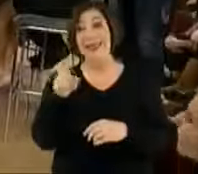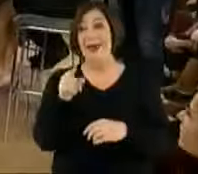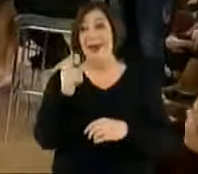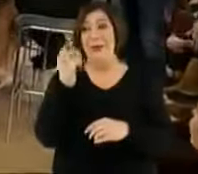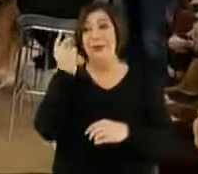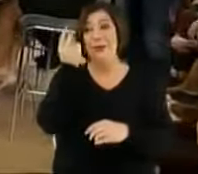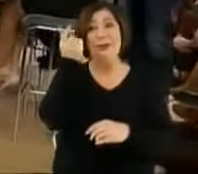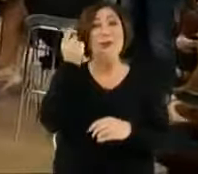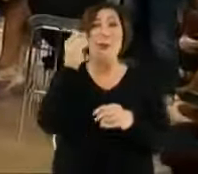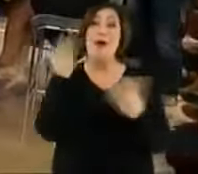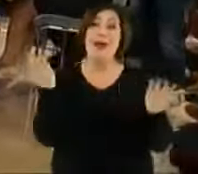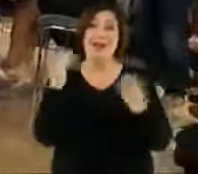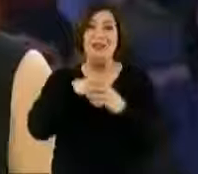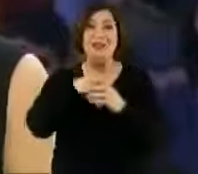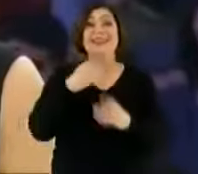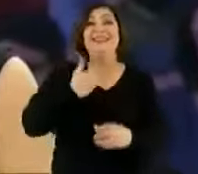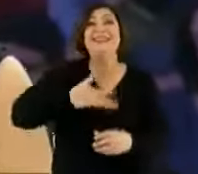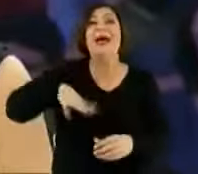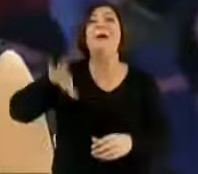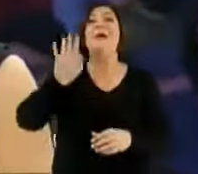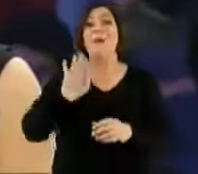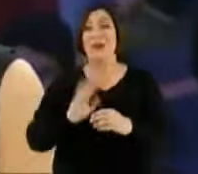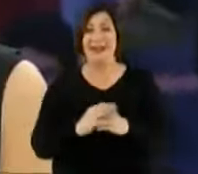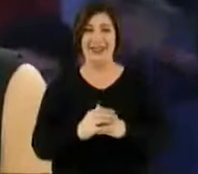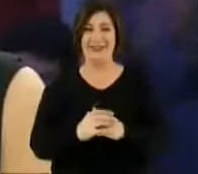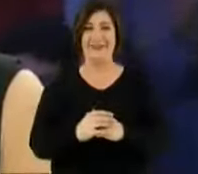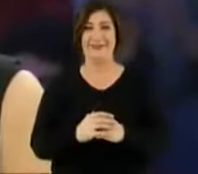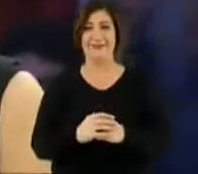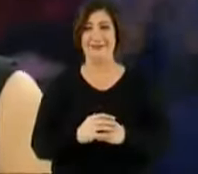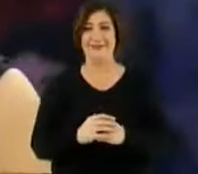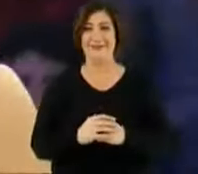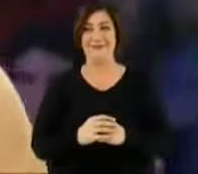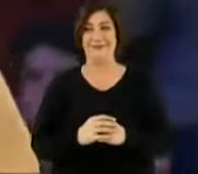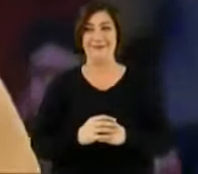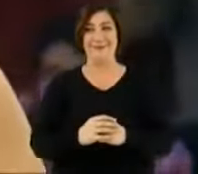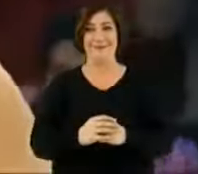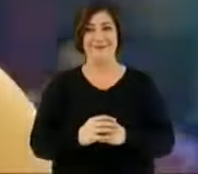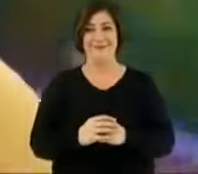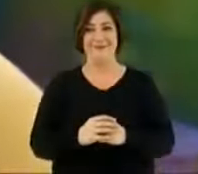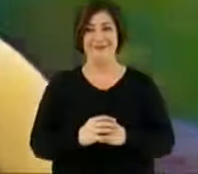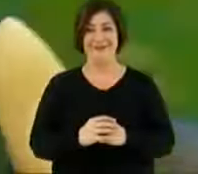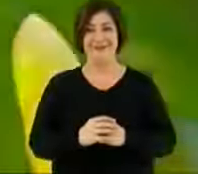seni unutmak için sevmedim.